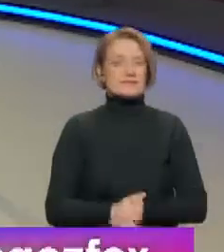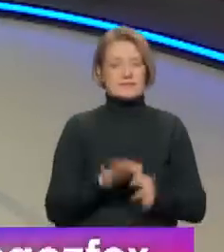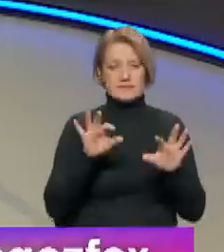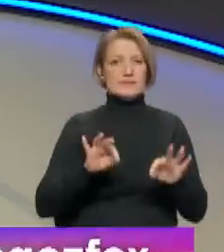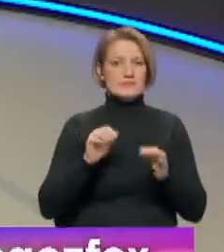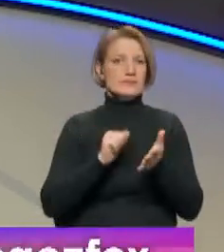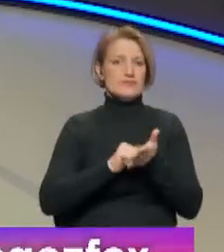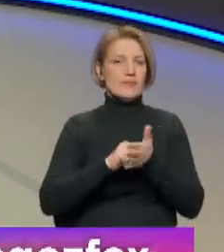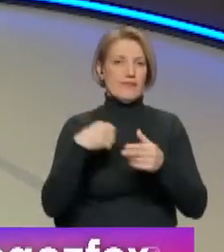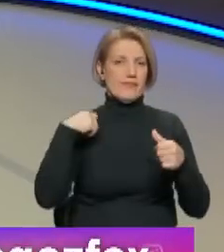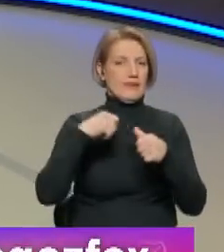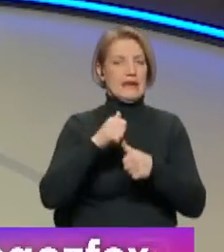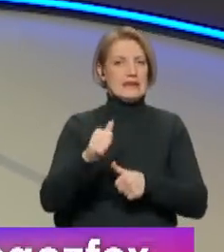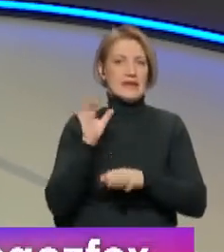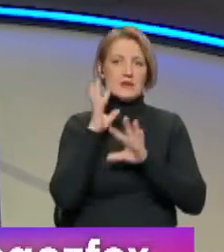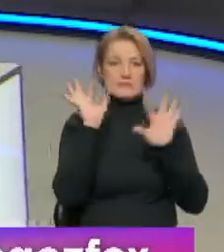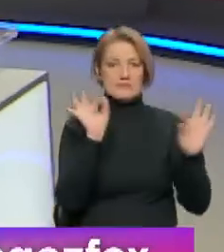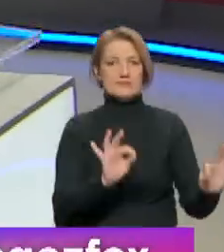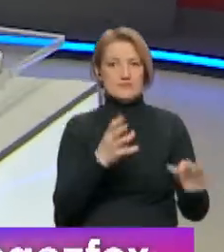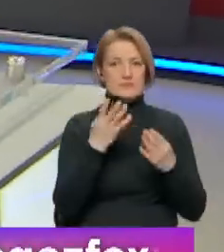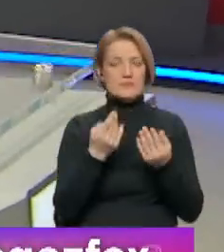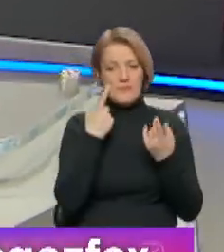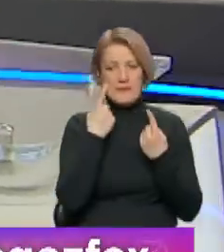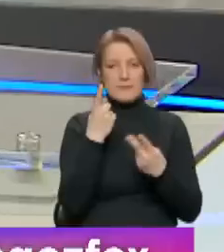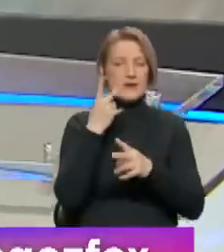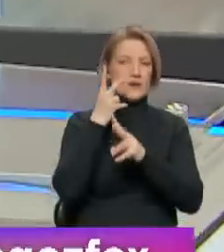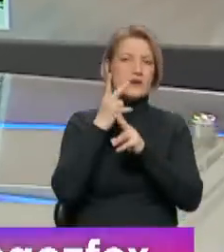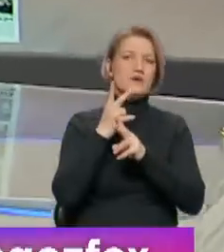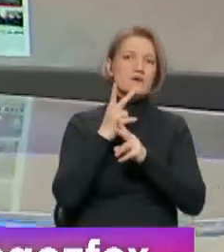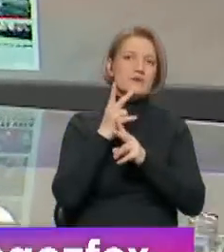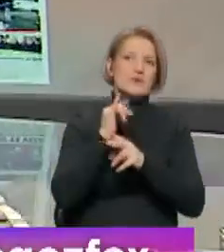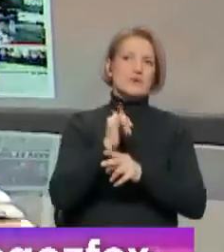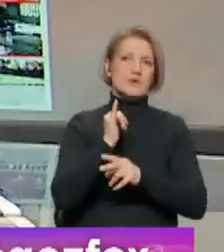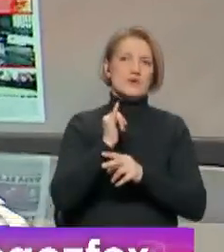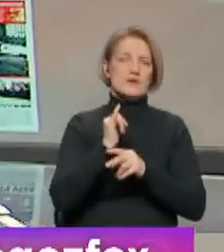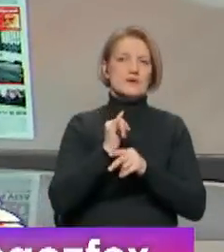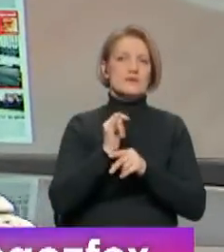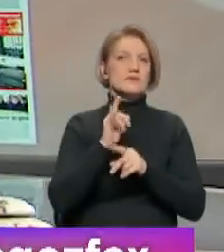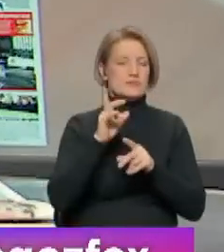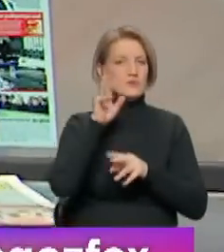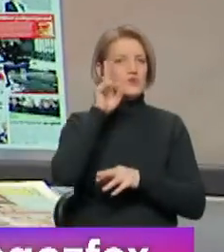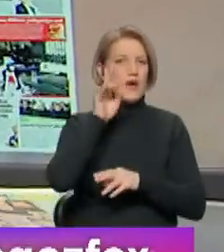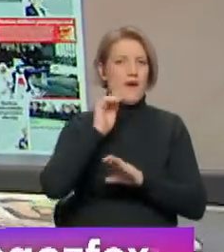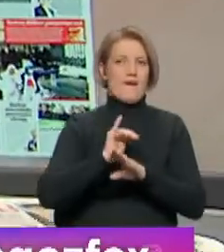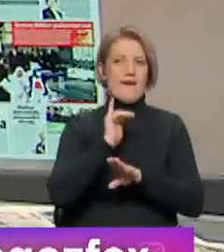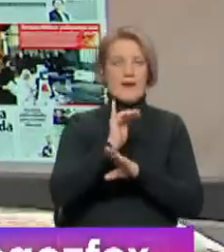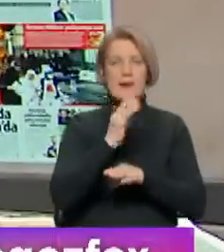gazetelere yeniden geri dönecek olursak bakın bir kabus yaşandı diş kabusu